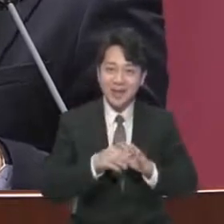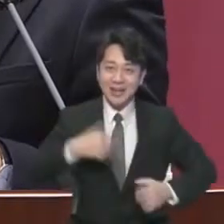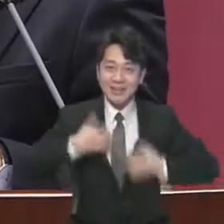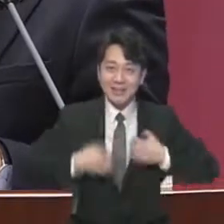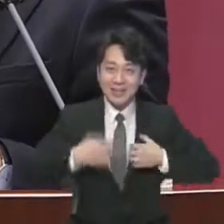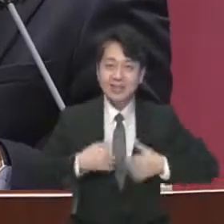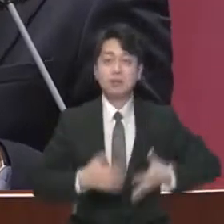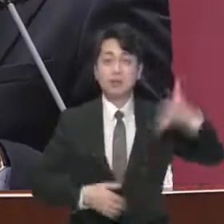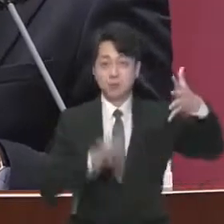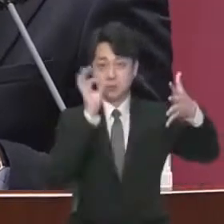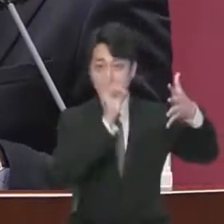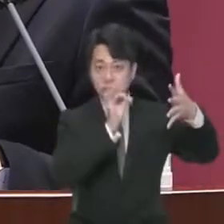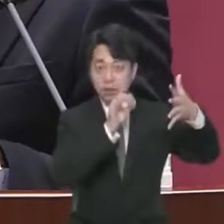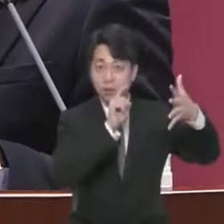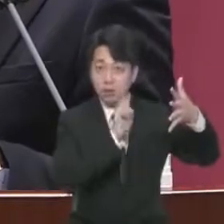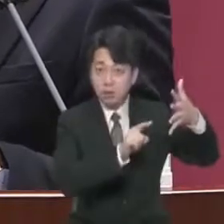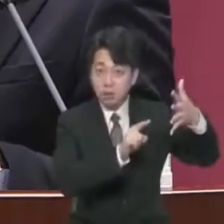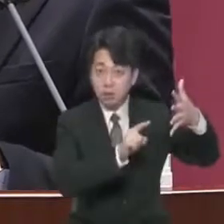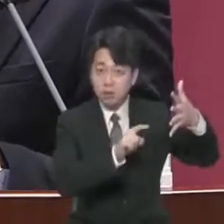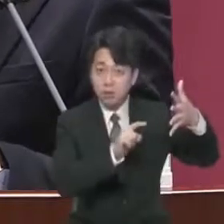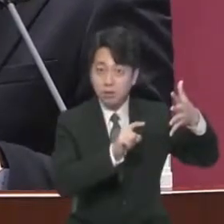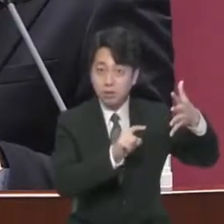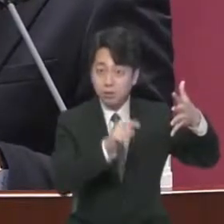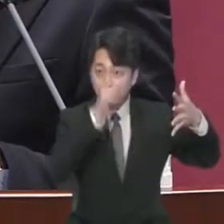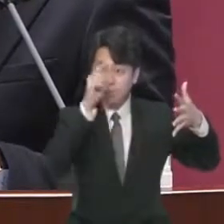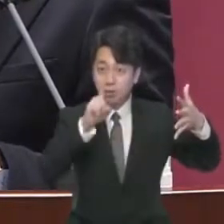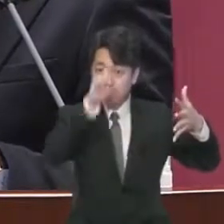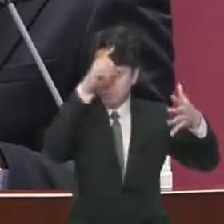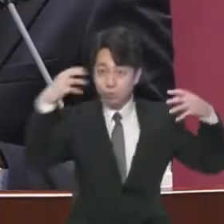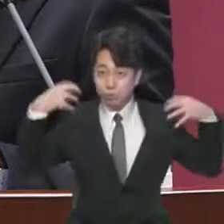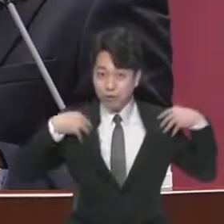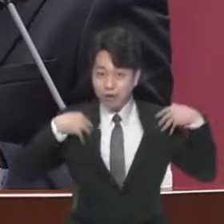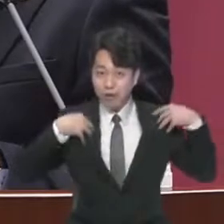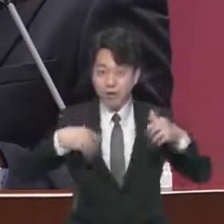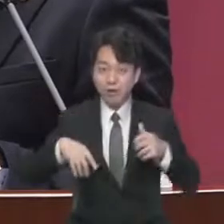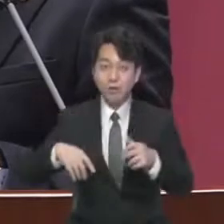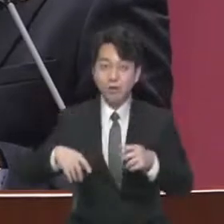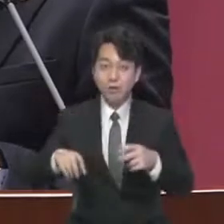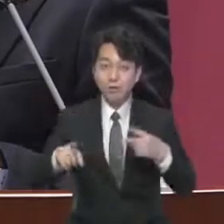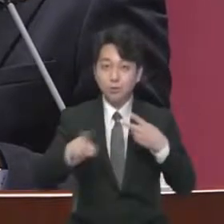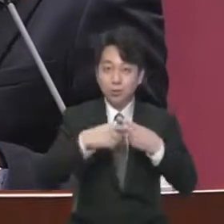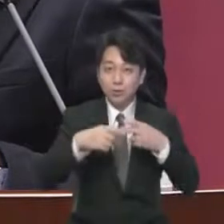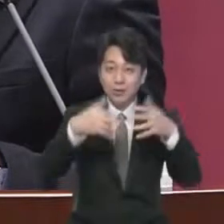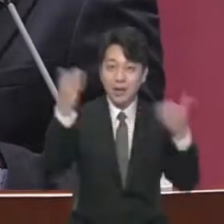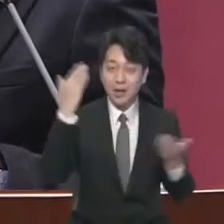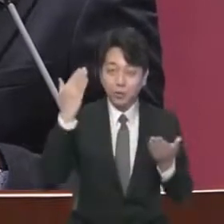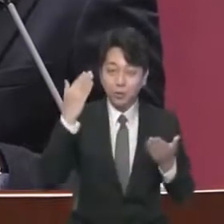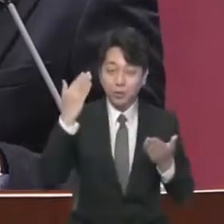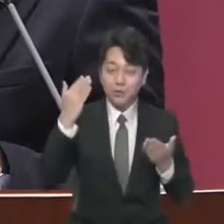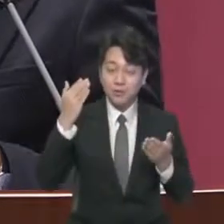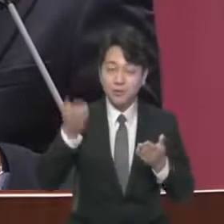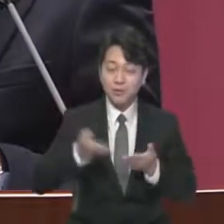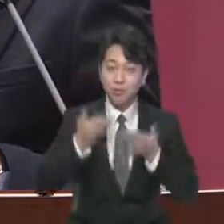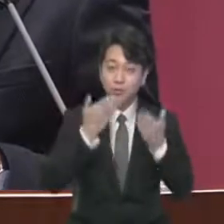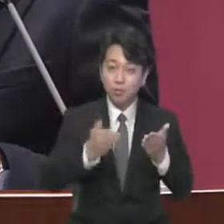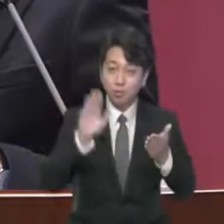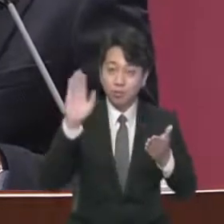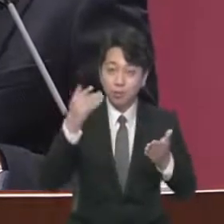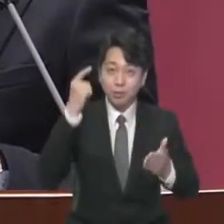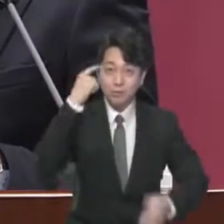부총리께서는 이 책이 정부가 직접 초등학교에 배포할 정도로 초등학생 성교육 추천 도서로 적절하다고 보십니까?